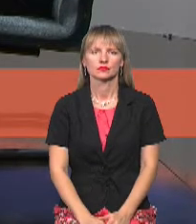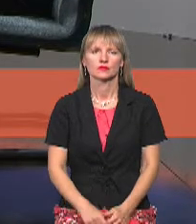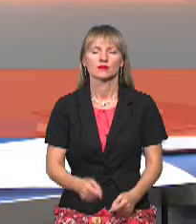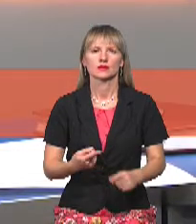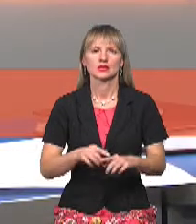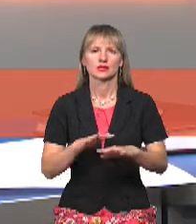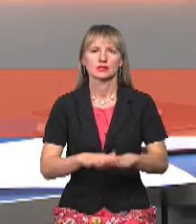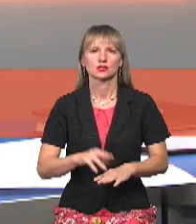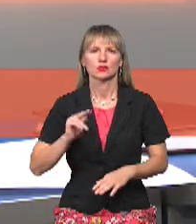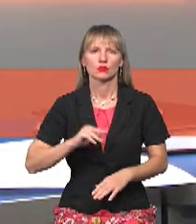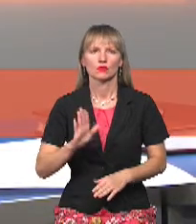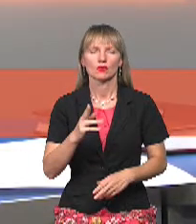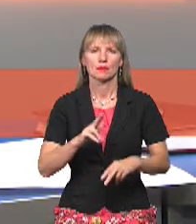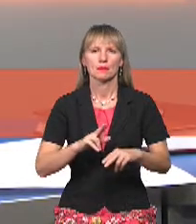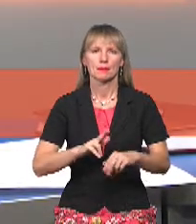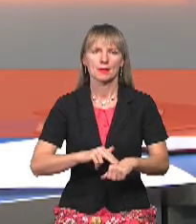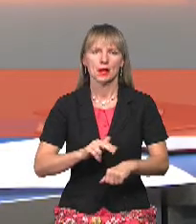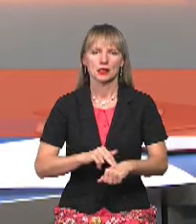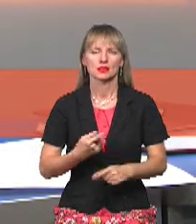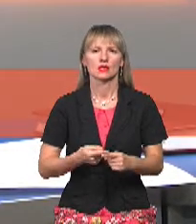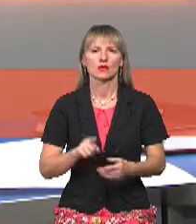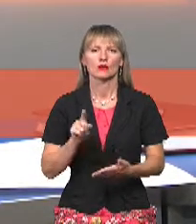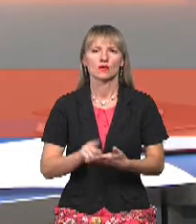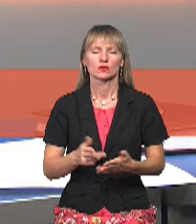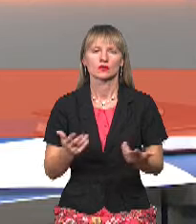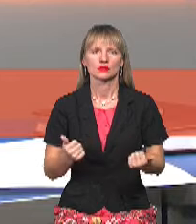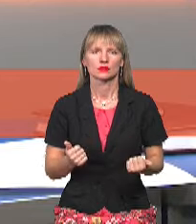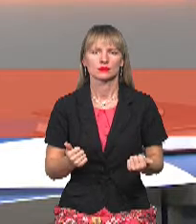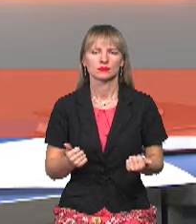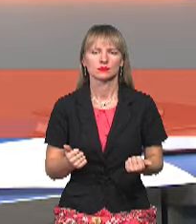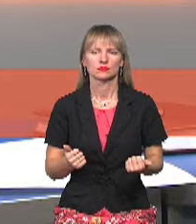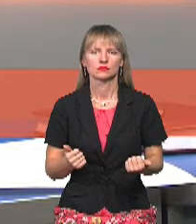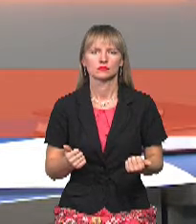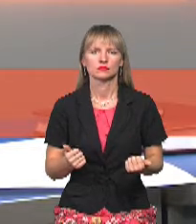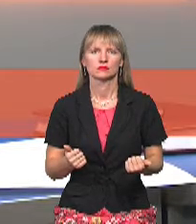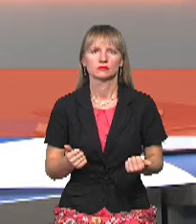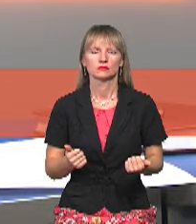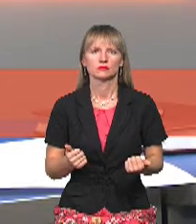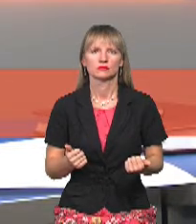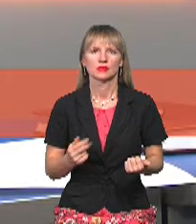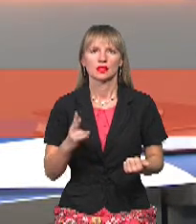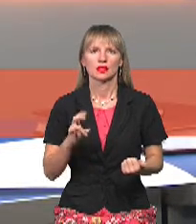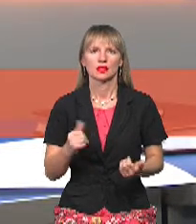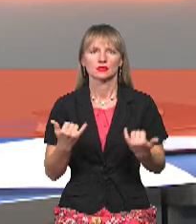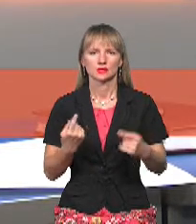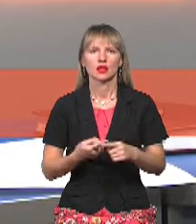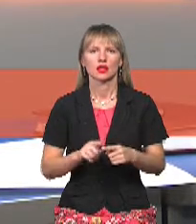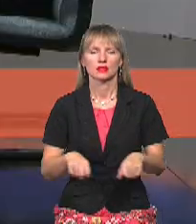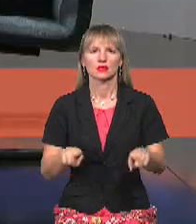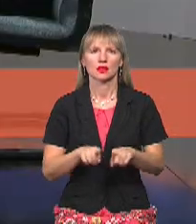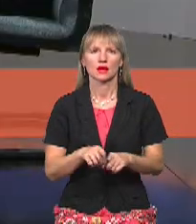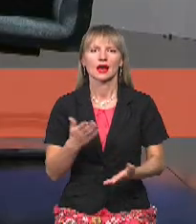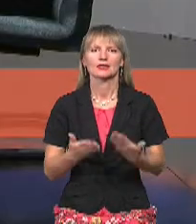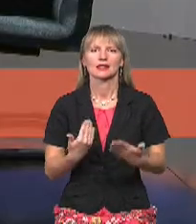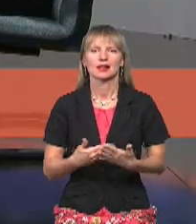Це стаж роботи в поліції. Це обов'язково? Ну, це обов'язково. Ну, на даний час це так. А